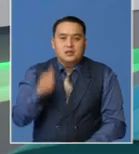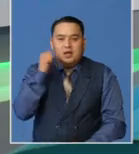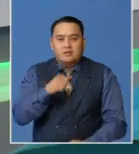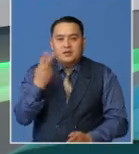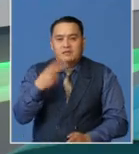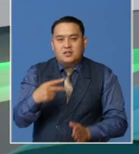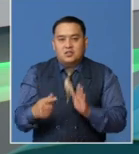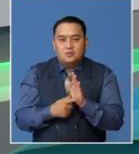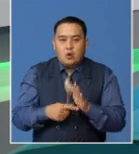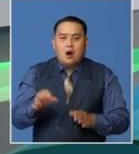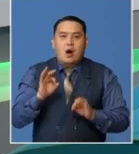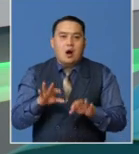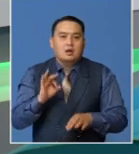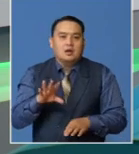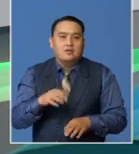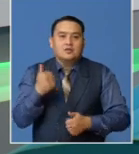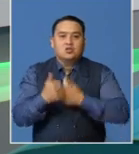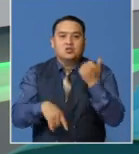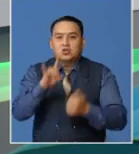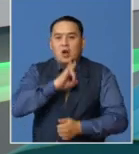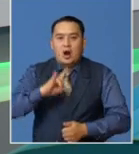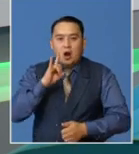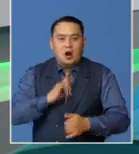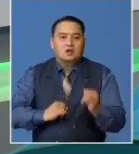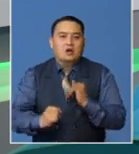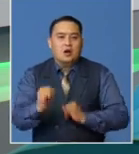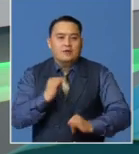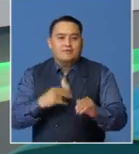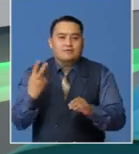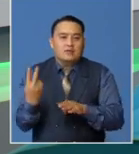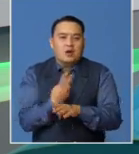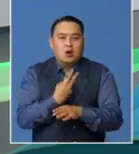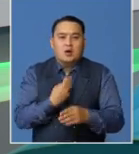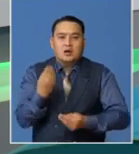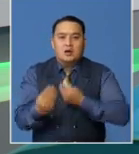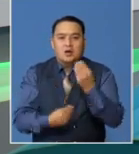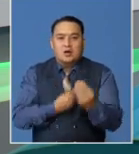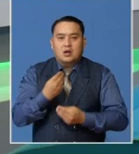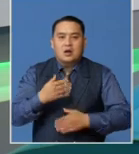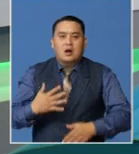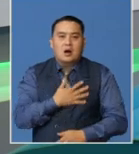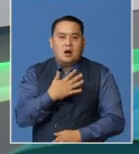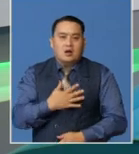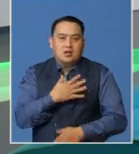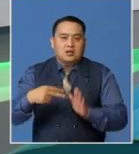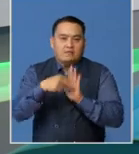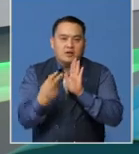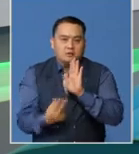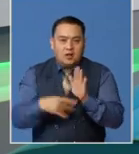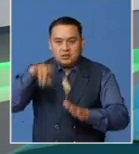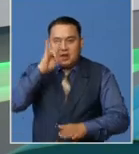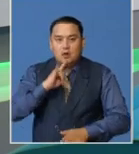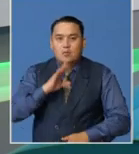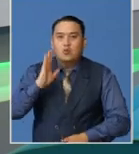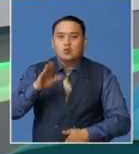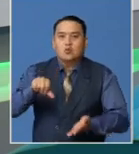27 октября стартует женские соревнования по фигурному катанию на втором этапе гран-при skate canada 2018